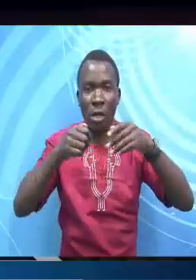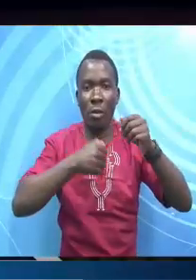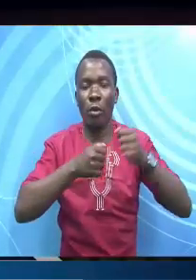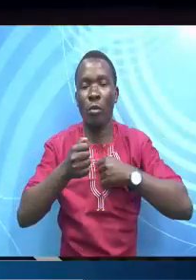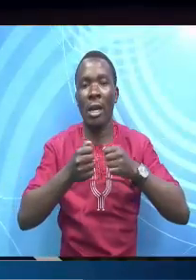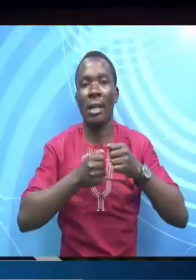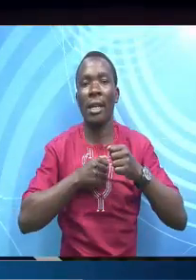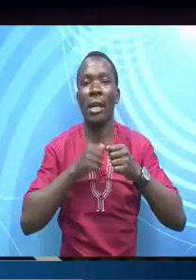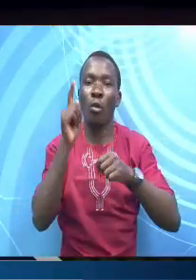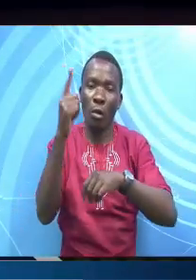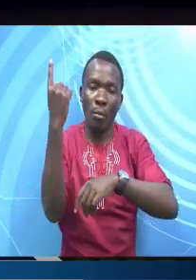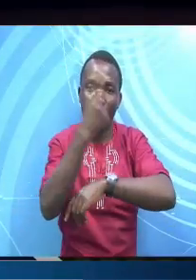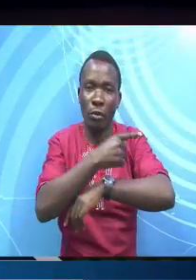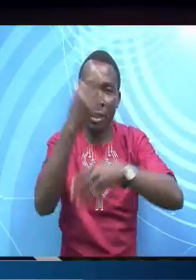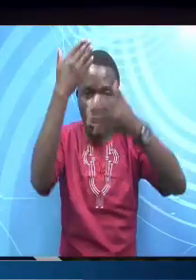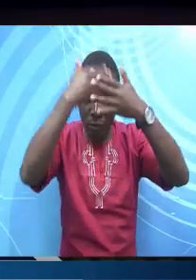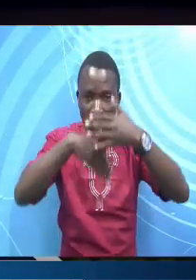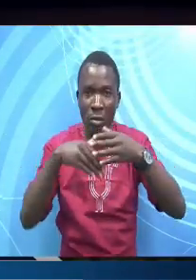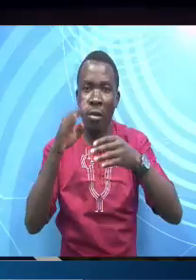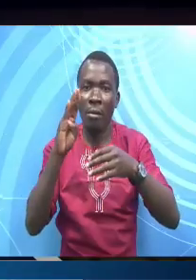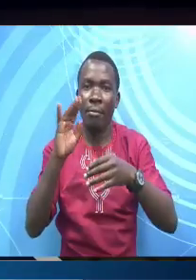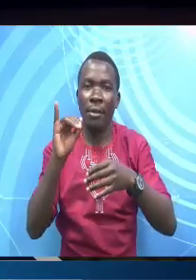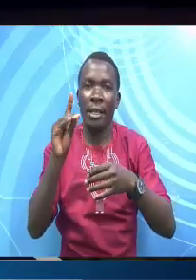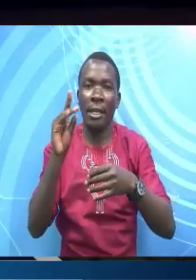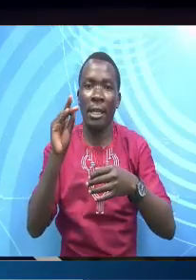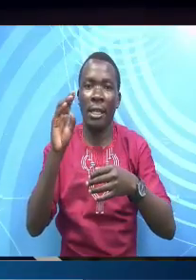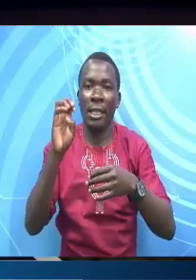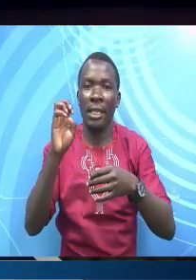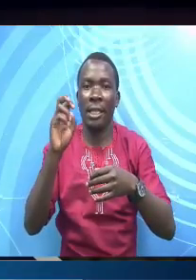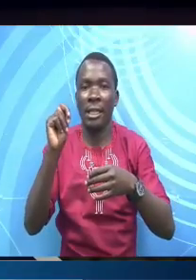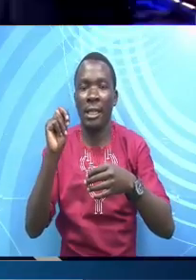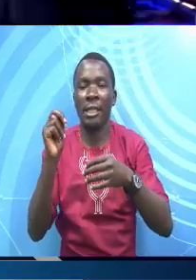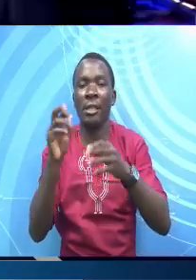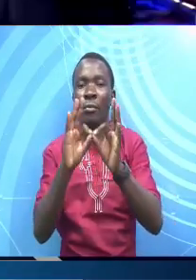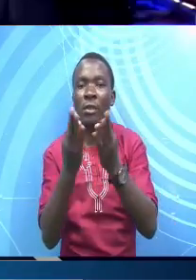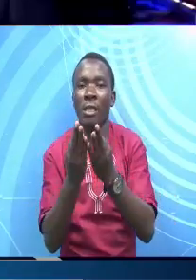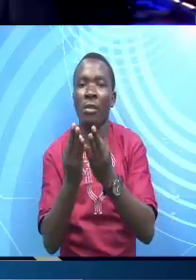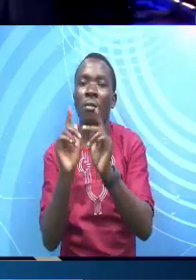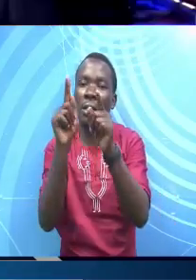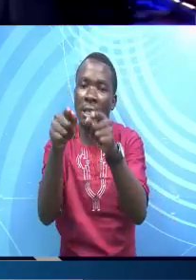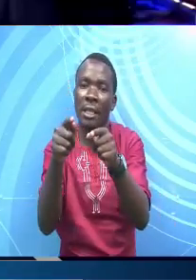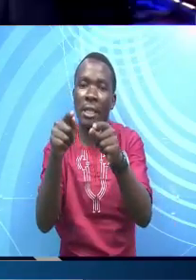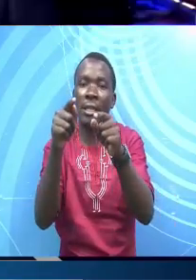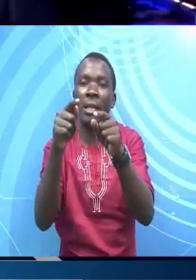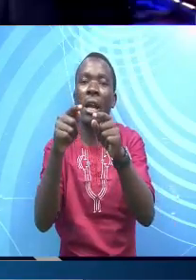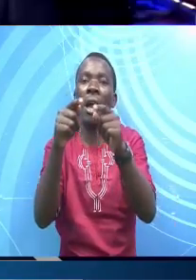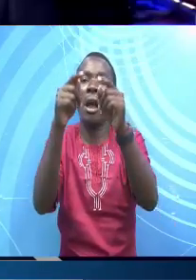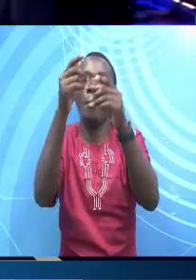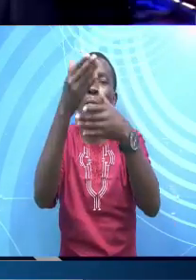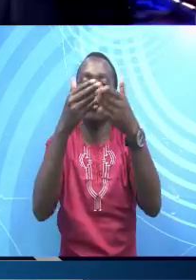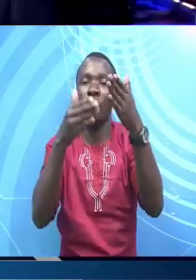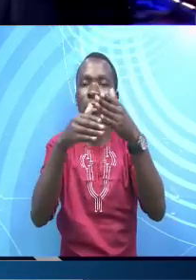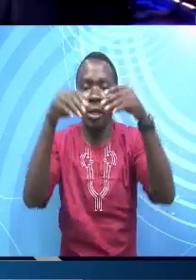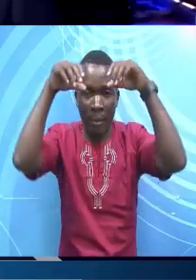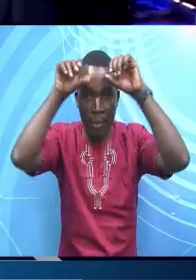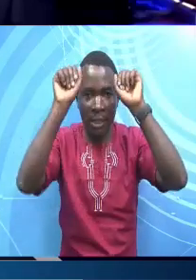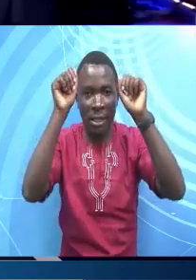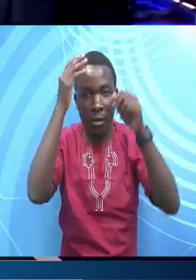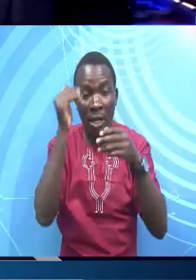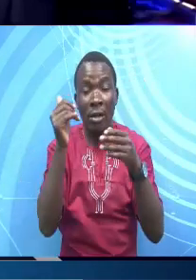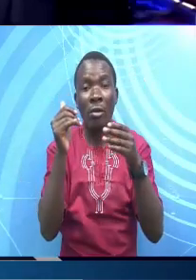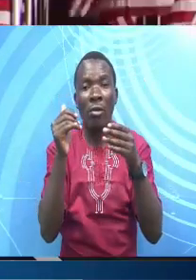muri Amerika, Biden n'umuryango we bazerekeza muri White House. Urugo rwe mu myaka inirimbere imihango yo kurahira muri Amerika isanzwe bicungiye umutekano